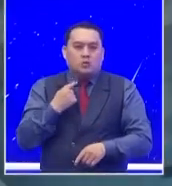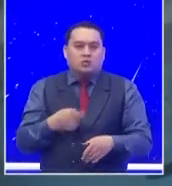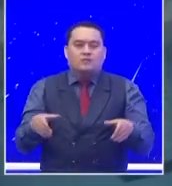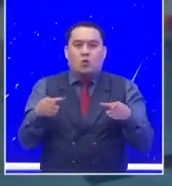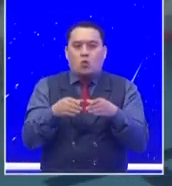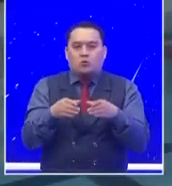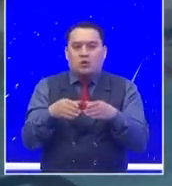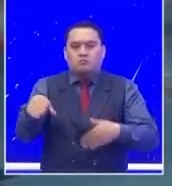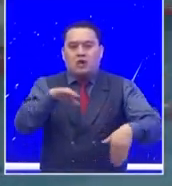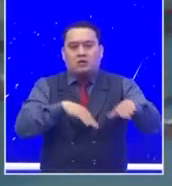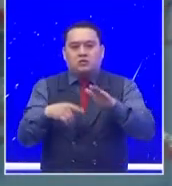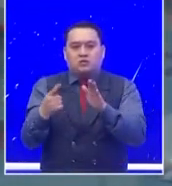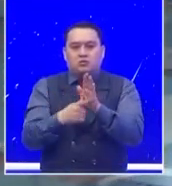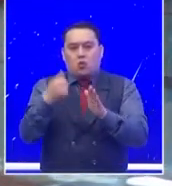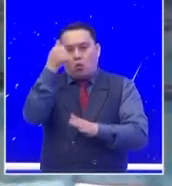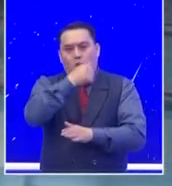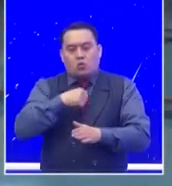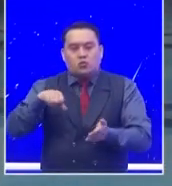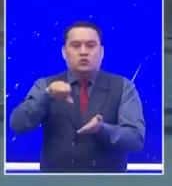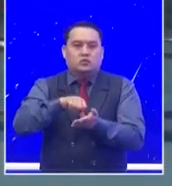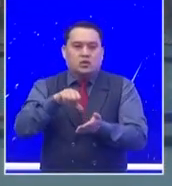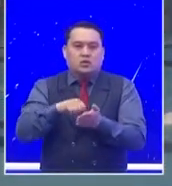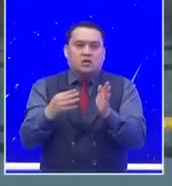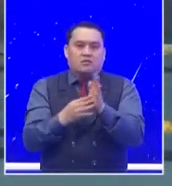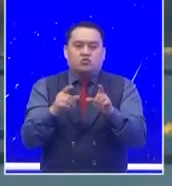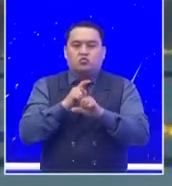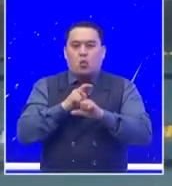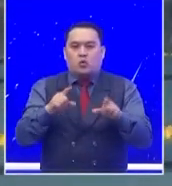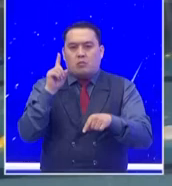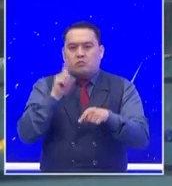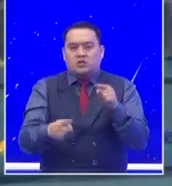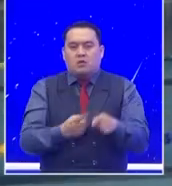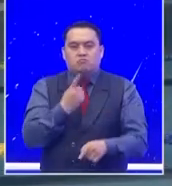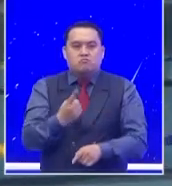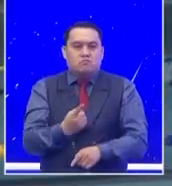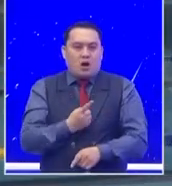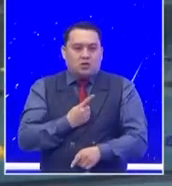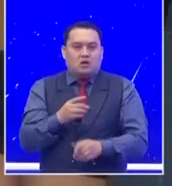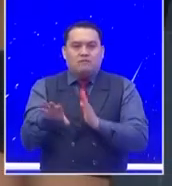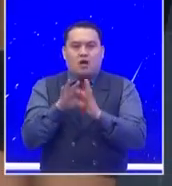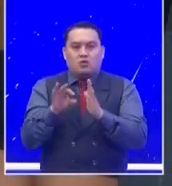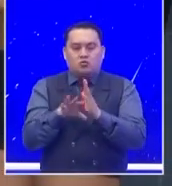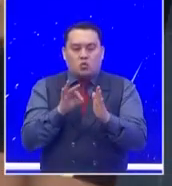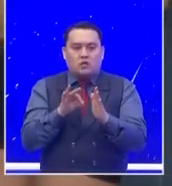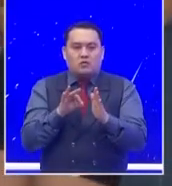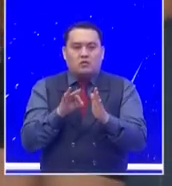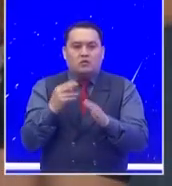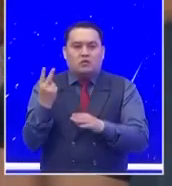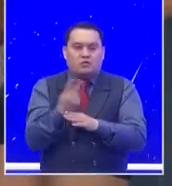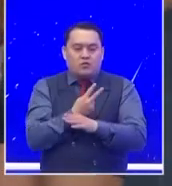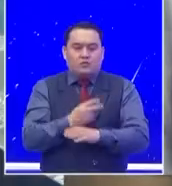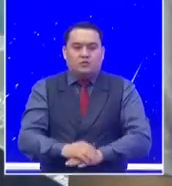под своей крышей пловцов седьмой год подряд всего принимают участие 9 школ быстрейшего мастер головой дорожки вывели на одной дистанции но в двух